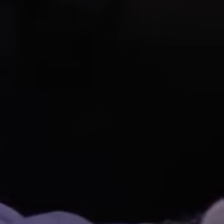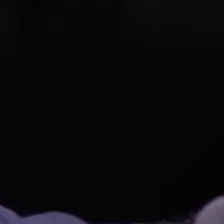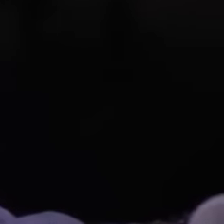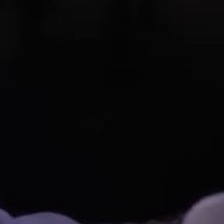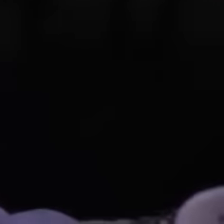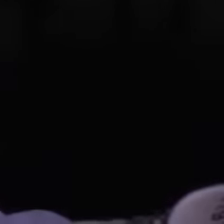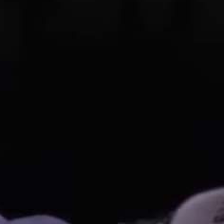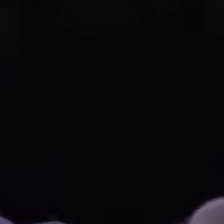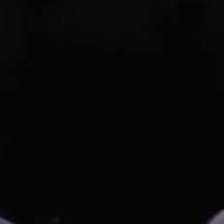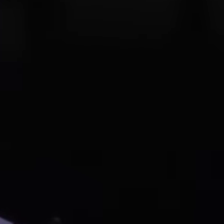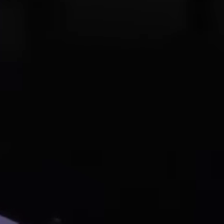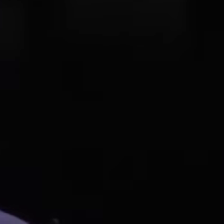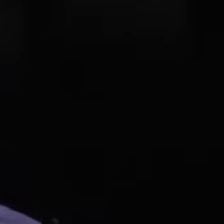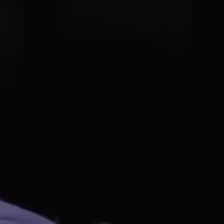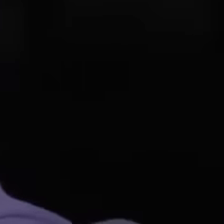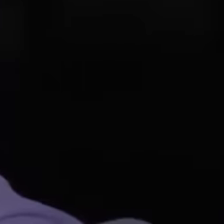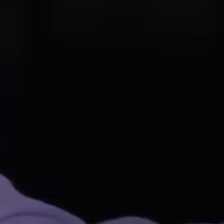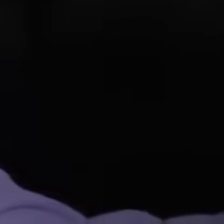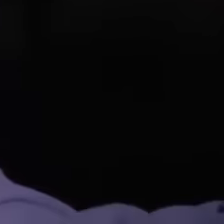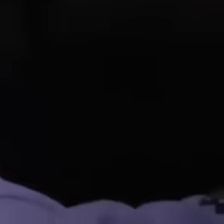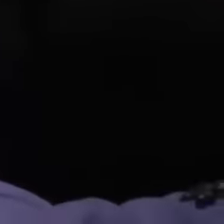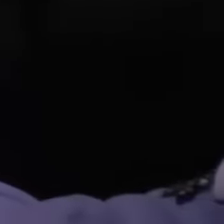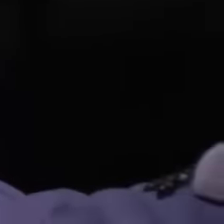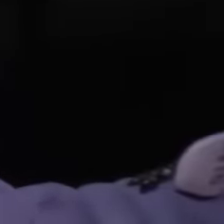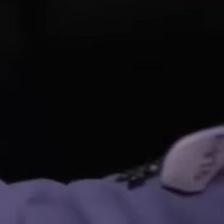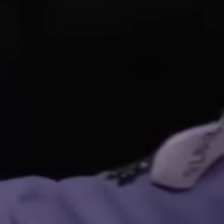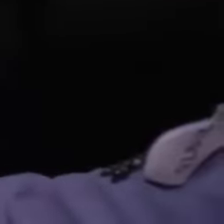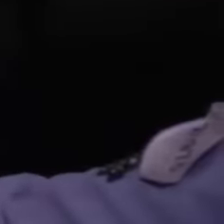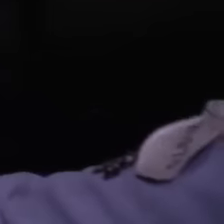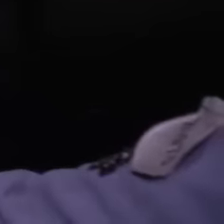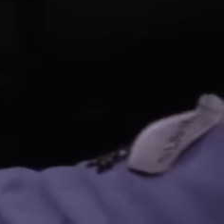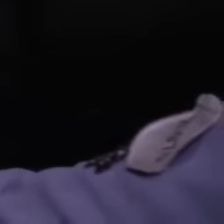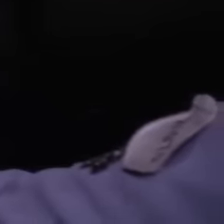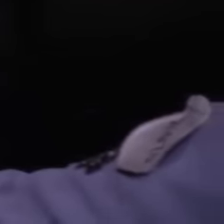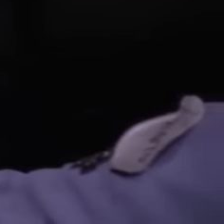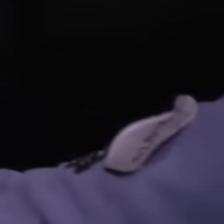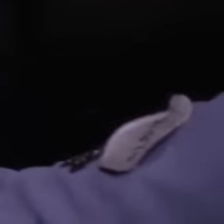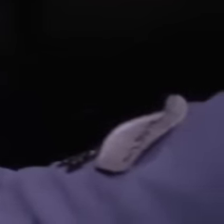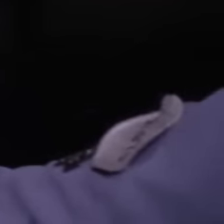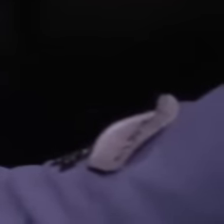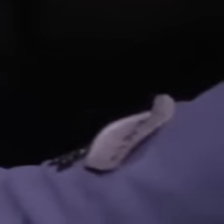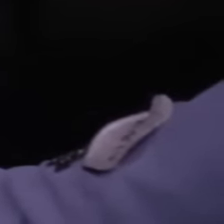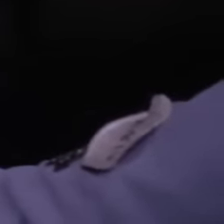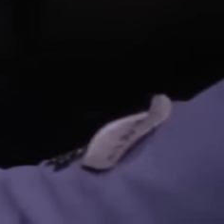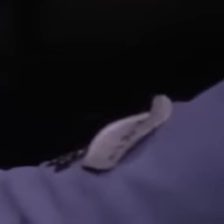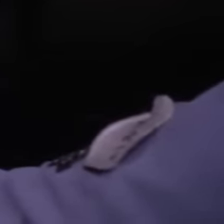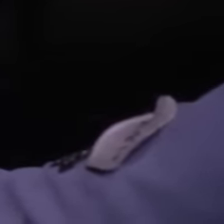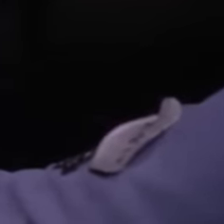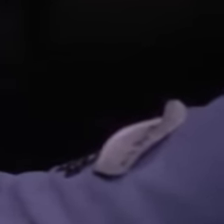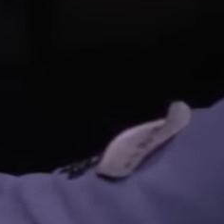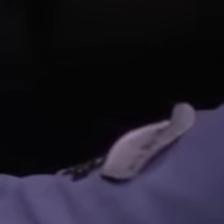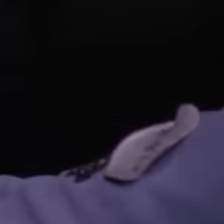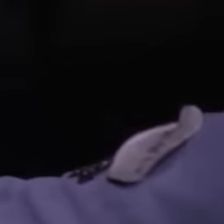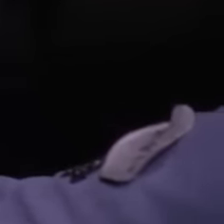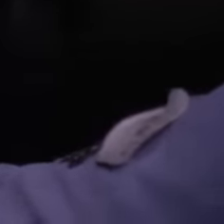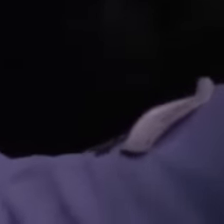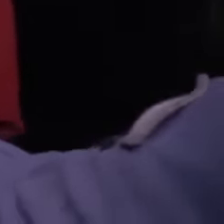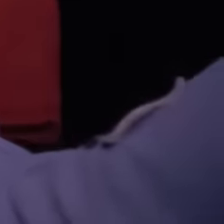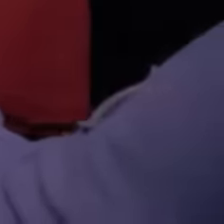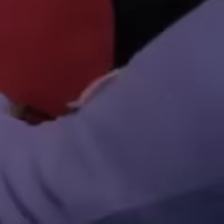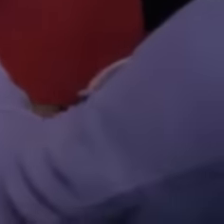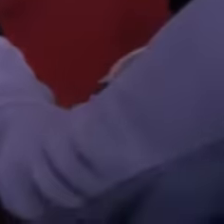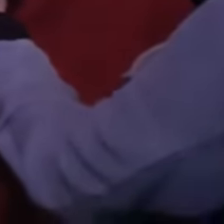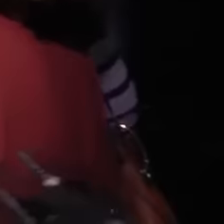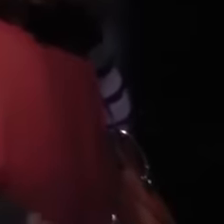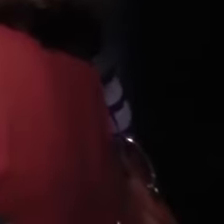department na hindi po siya doon applicable. Nurse po siya, kung gusto po niya talagang ilipat, bakit hindi po sa health department or correct sa hospital ng Makati?